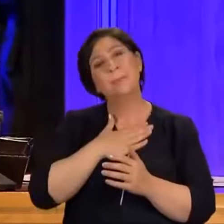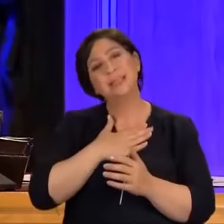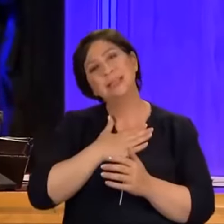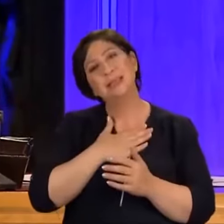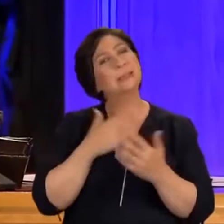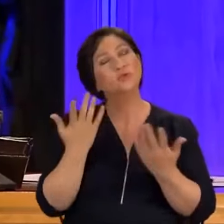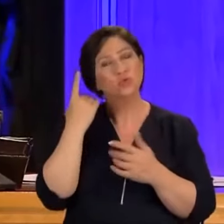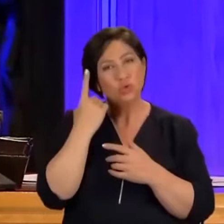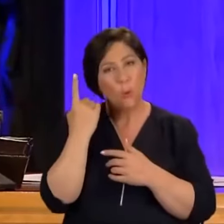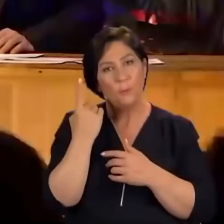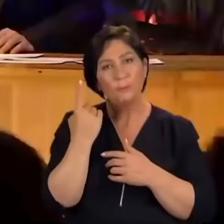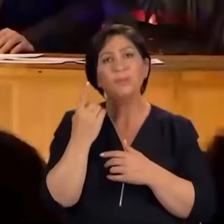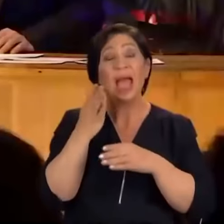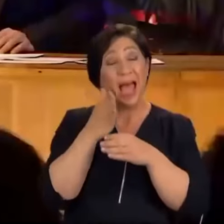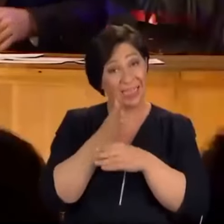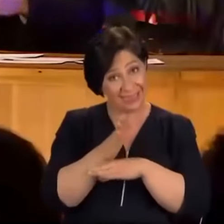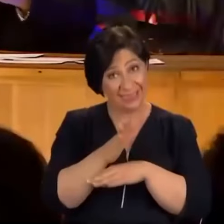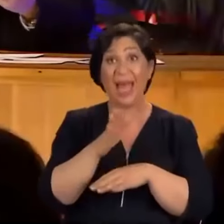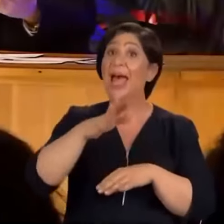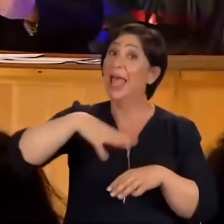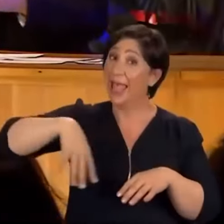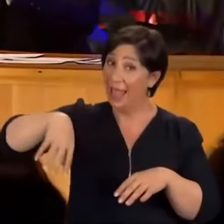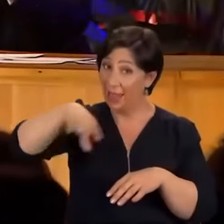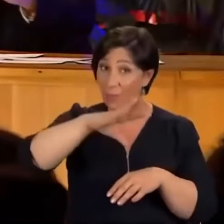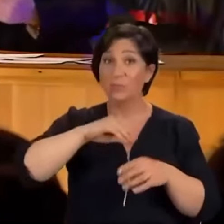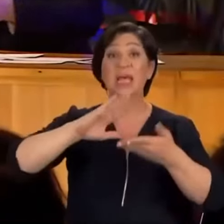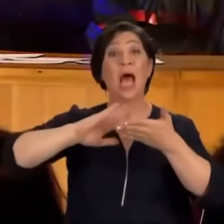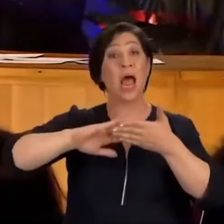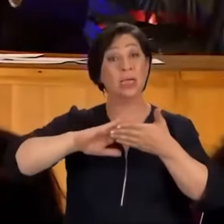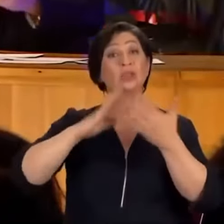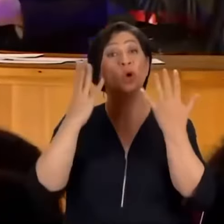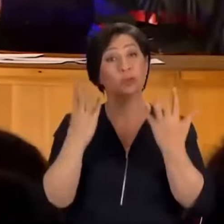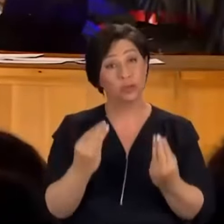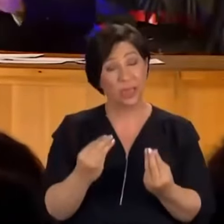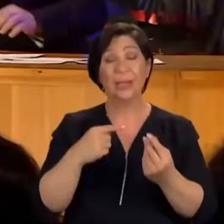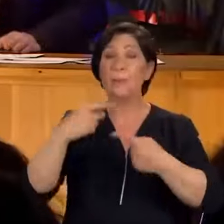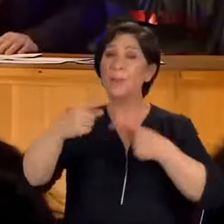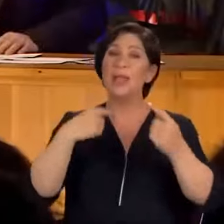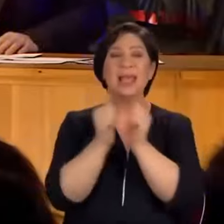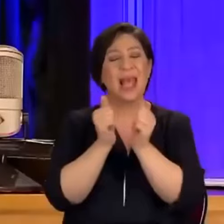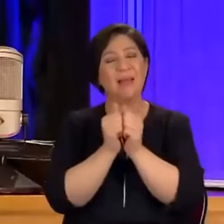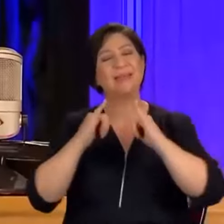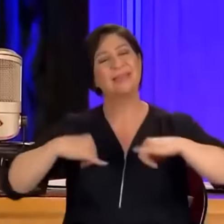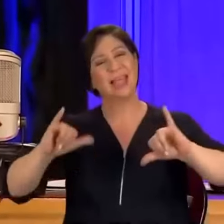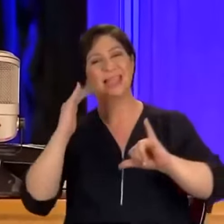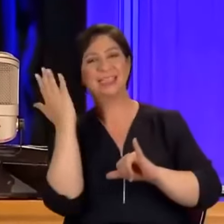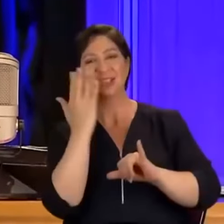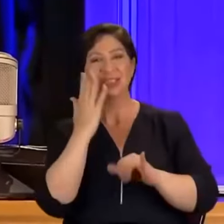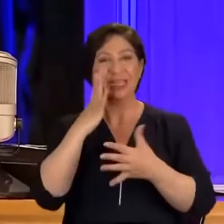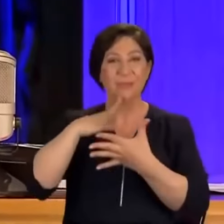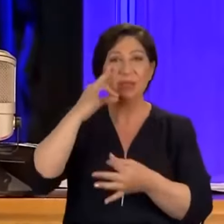Ben de şöyle düşünüyorum Yani aslında hepimiz arkadaş olabilecek birbiriyle tatile çıkabilecek tipler